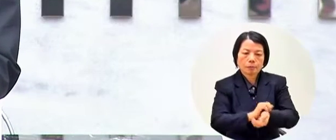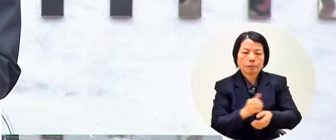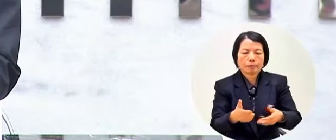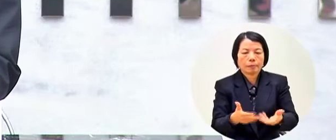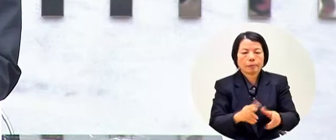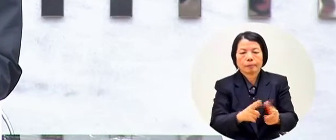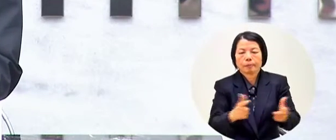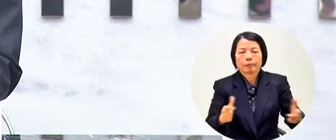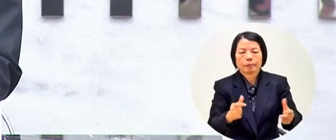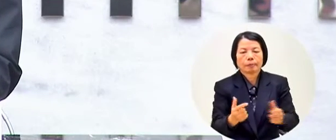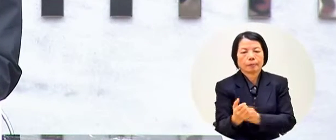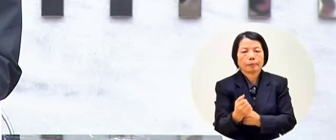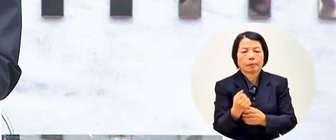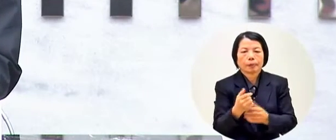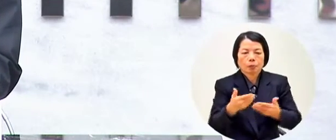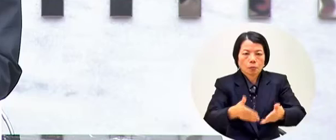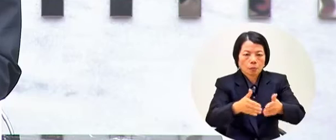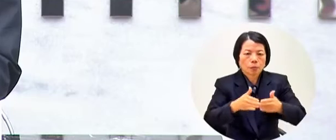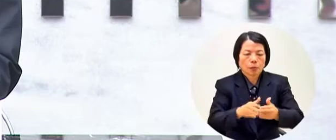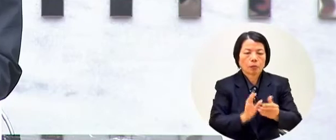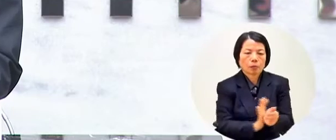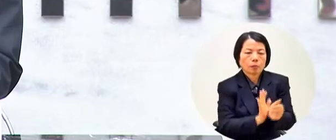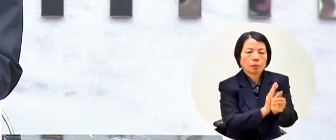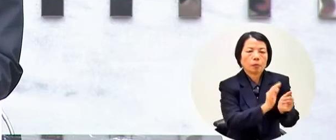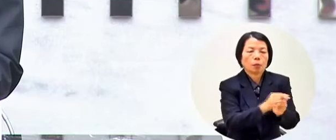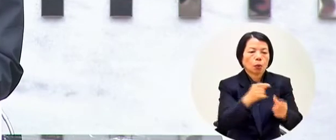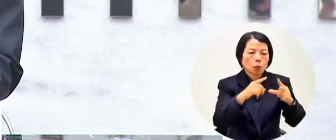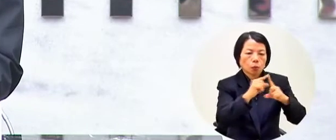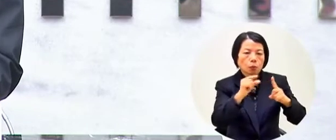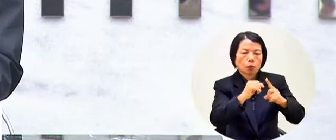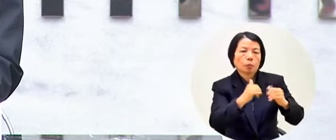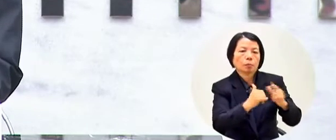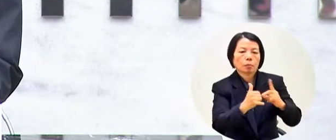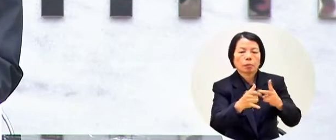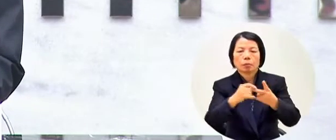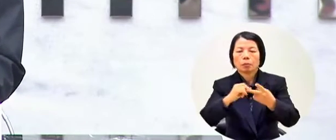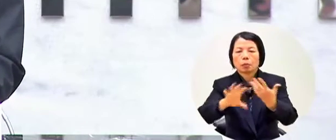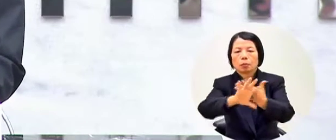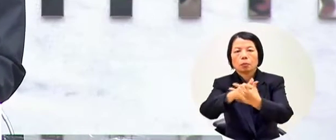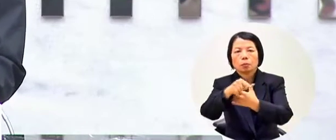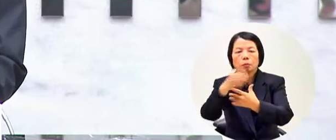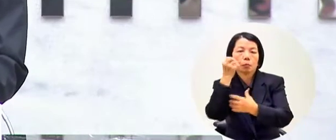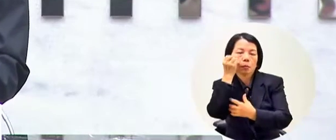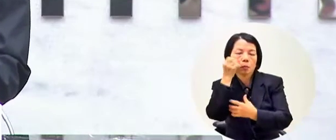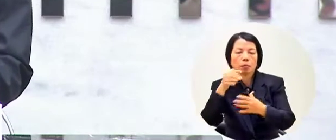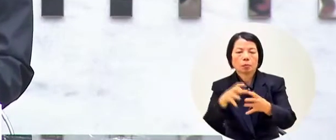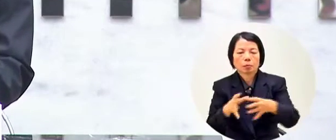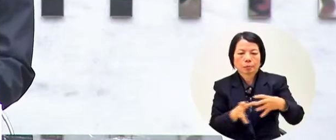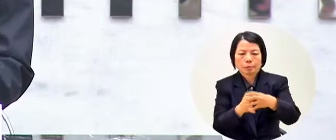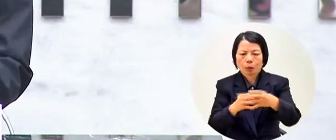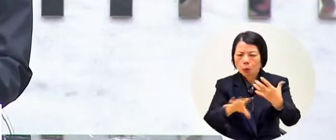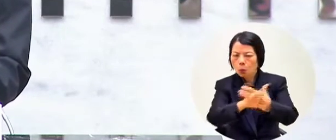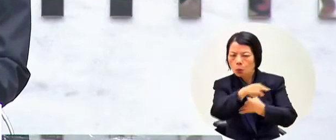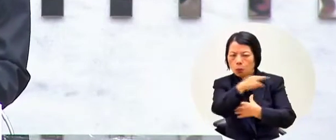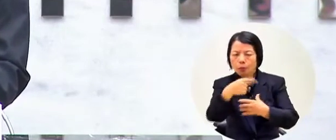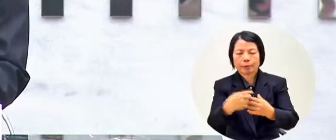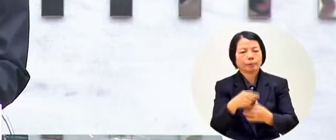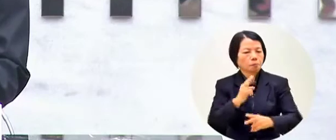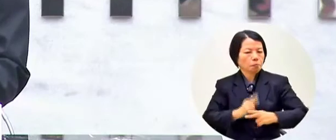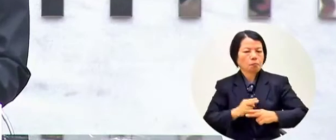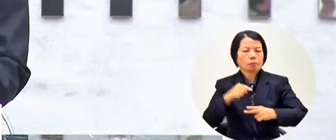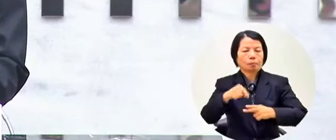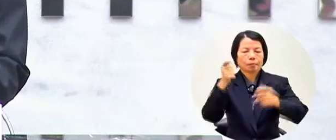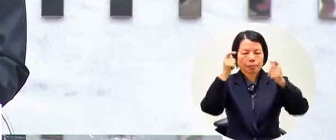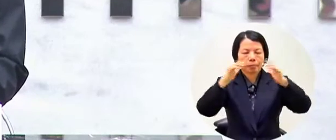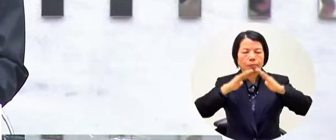旅行社、饭店的协助推动，让国外的患者对高雄的医疗产生信心，提升高雄